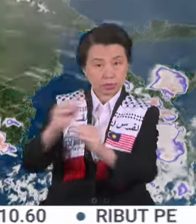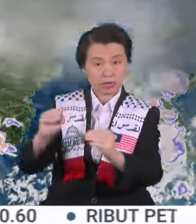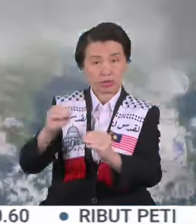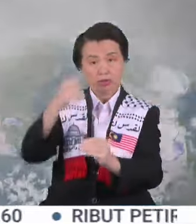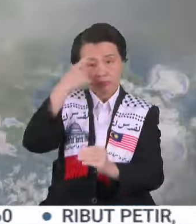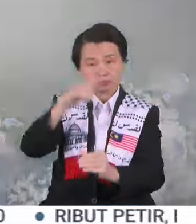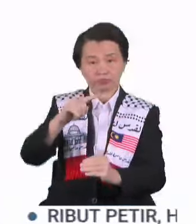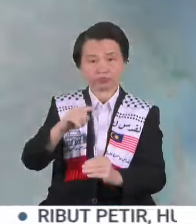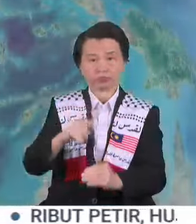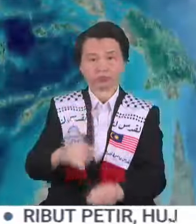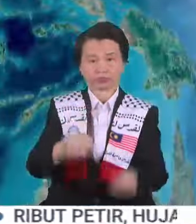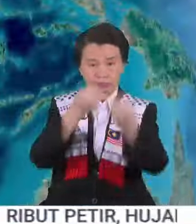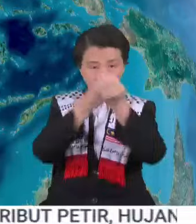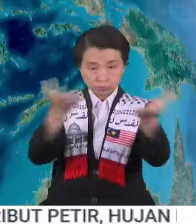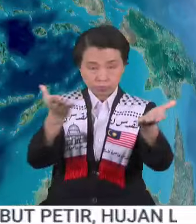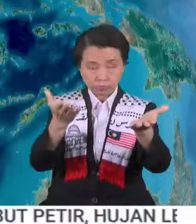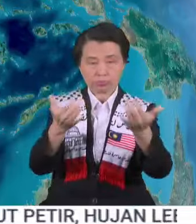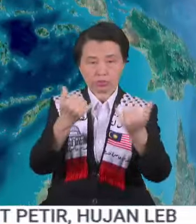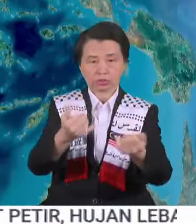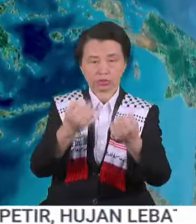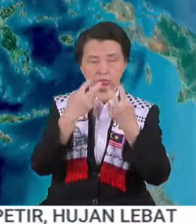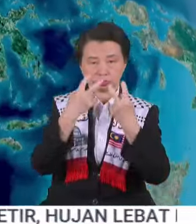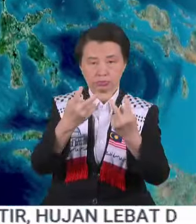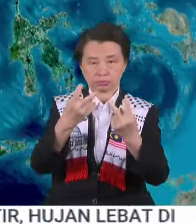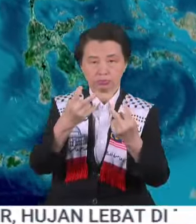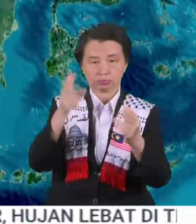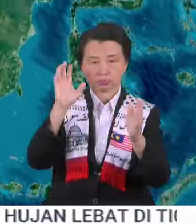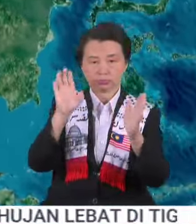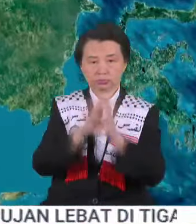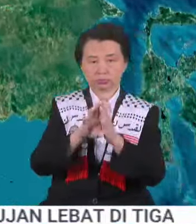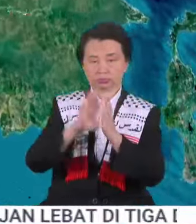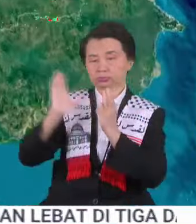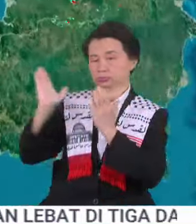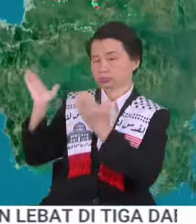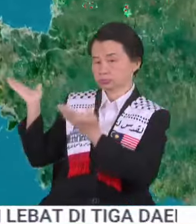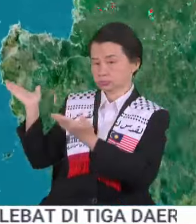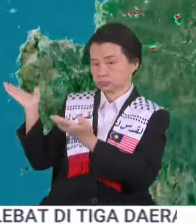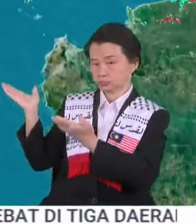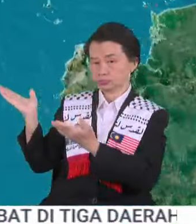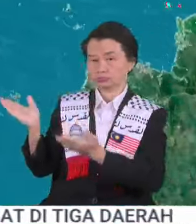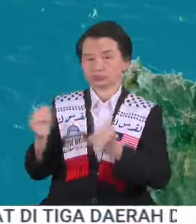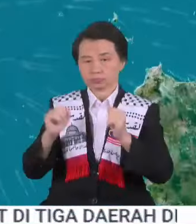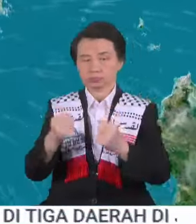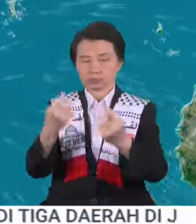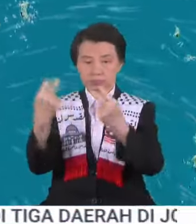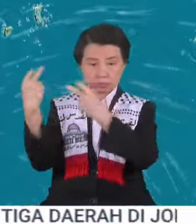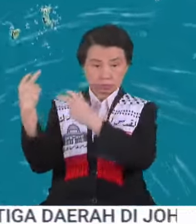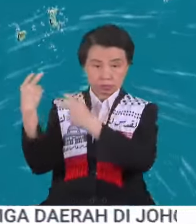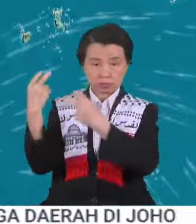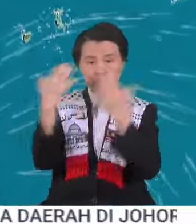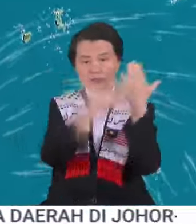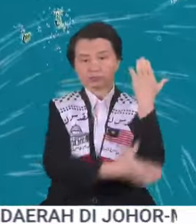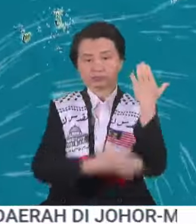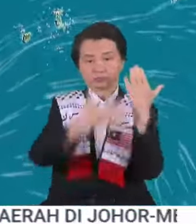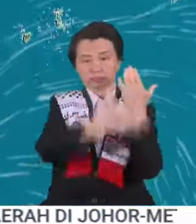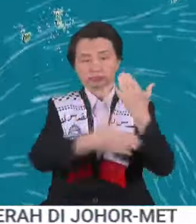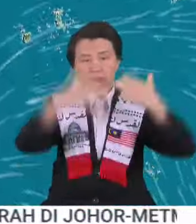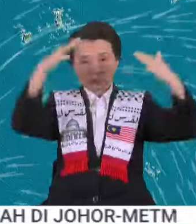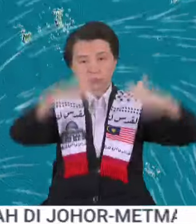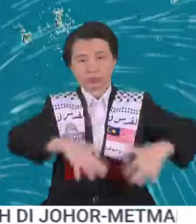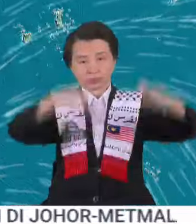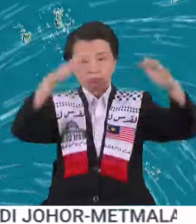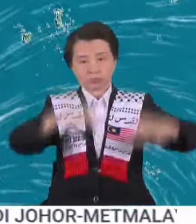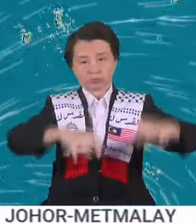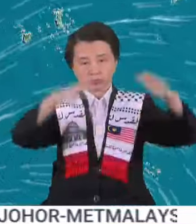Untuk lebih yang info terperinci, boleh ikuti pada infogema radar semasa. Dapat diperhatikan di semenanjung keadaan cuaca hujan kerana